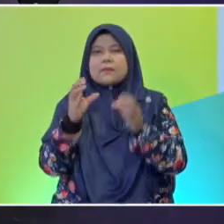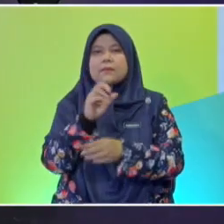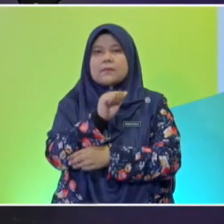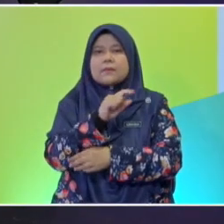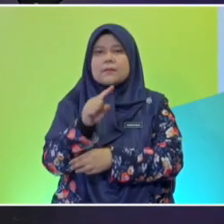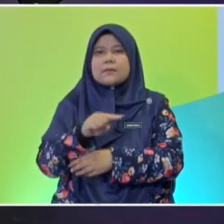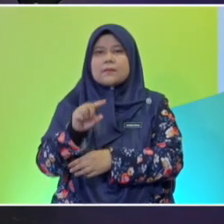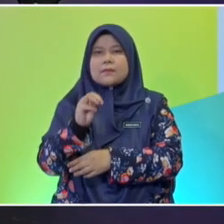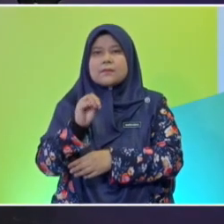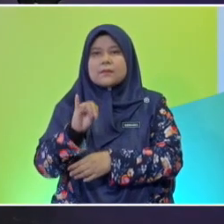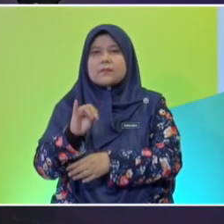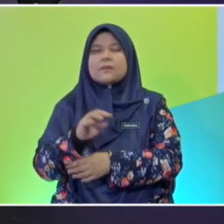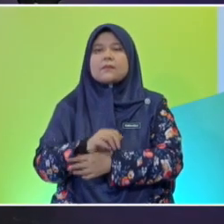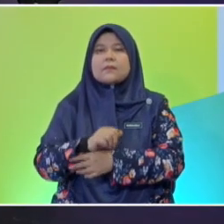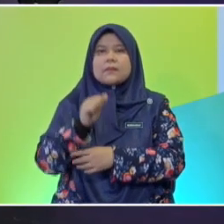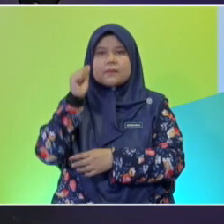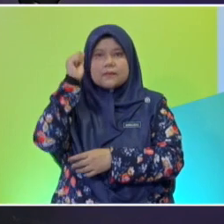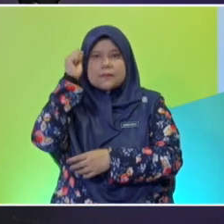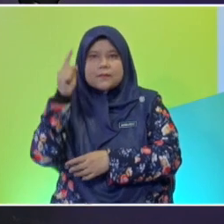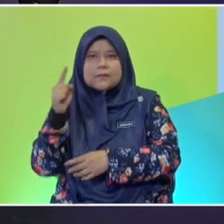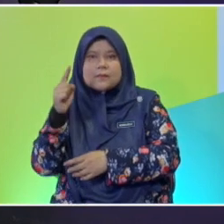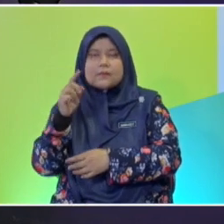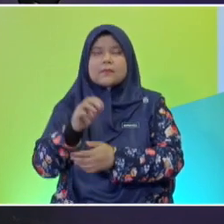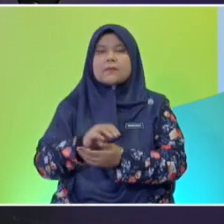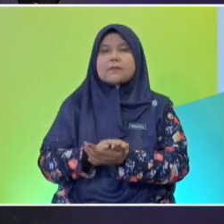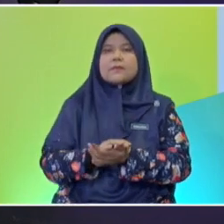Alhamdulillah baik apa kabar